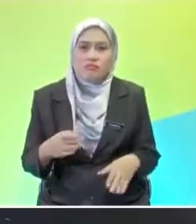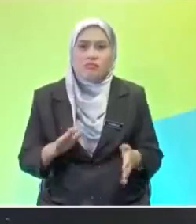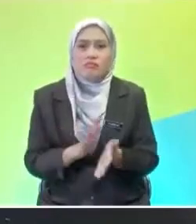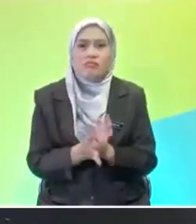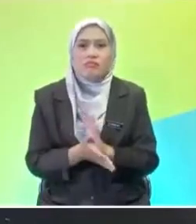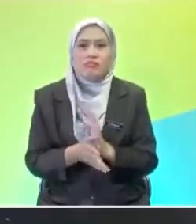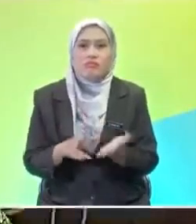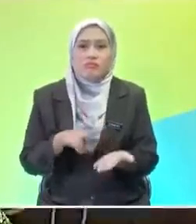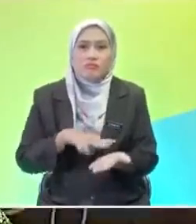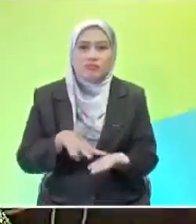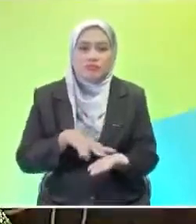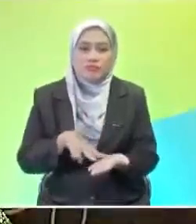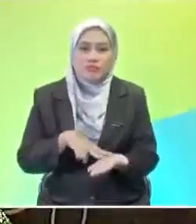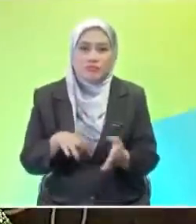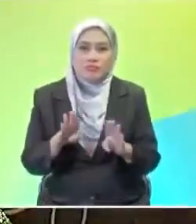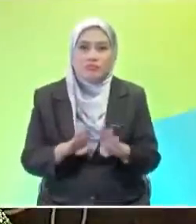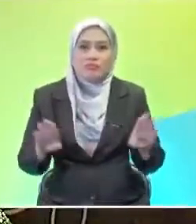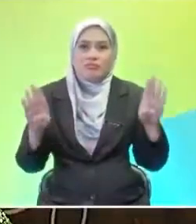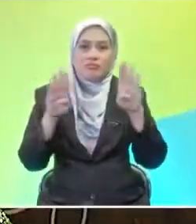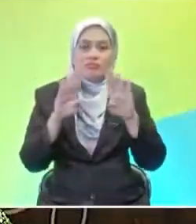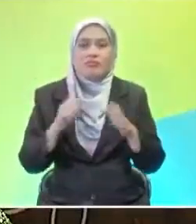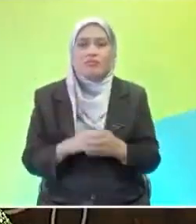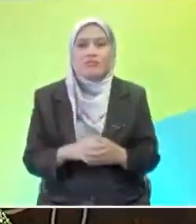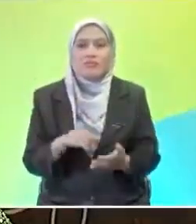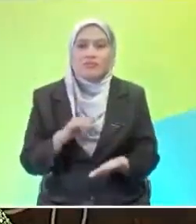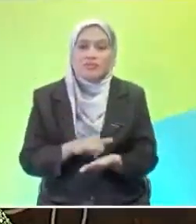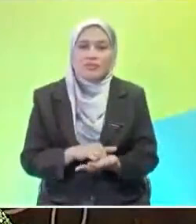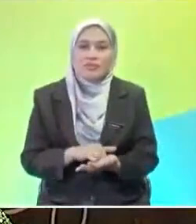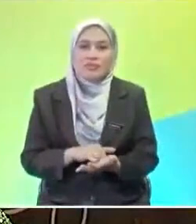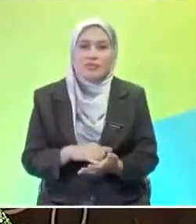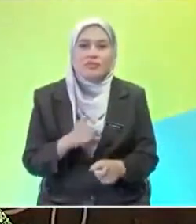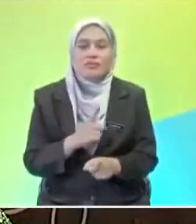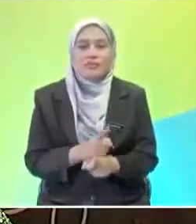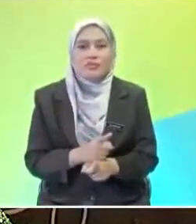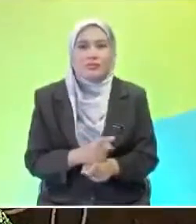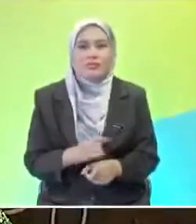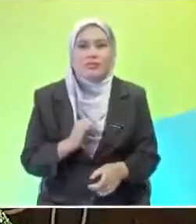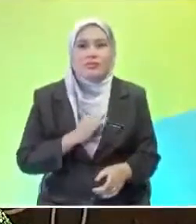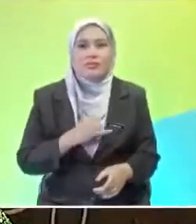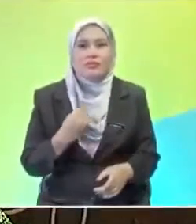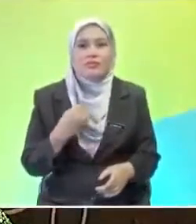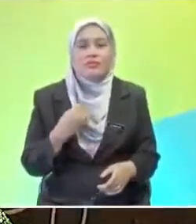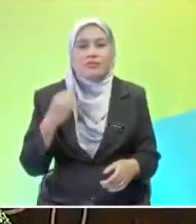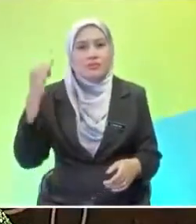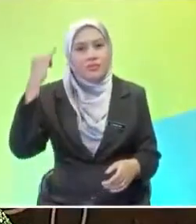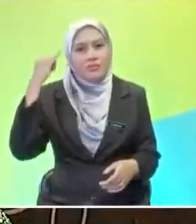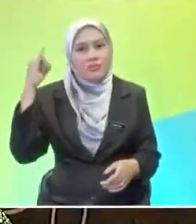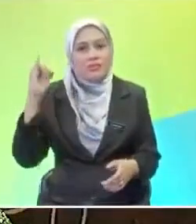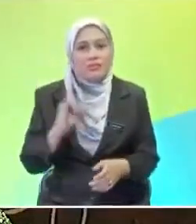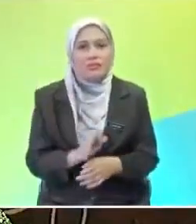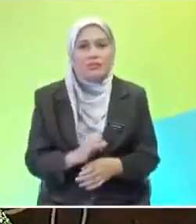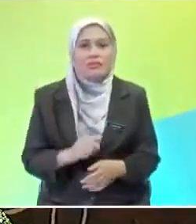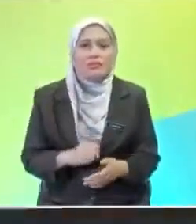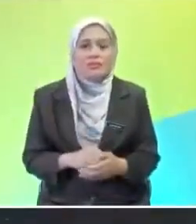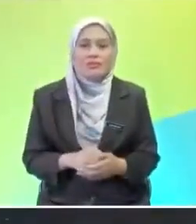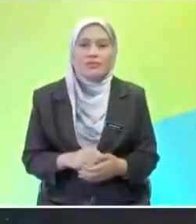mana tu Cikgu? Itu memang impian saya sebenarnya jadi pembaca berita tapi tak kesampaian. Tapi bersyukur dapat jadi Guru Didik TV KPM.